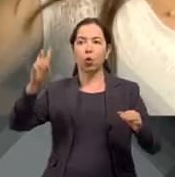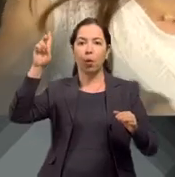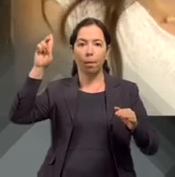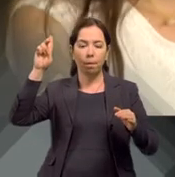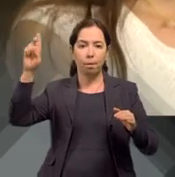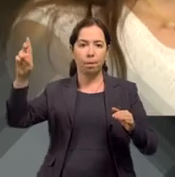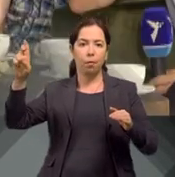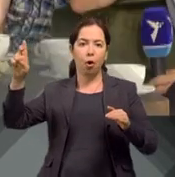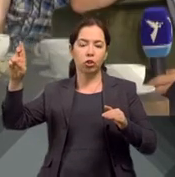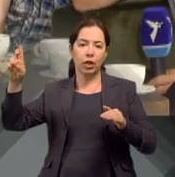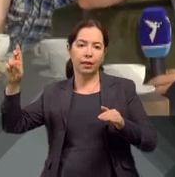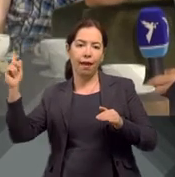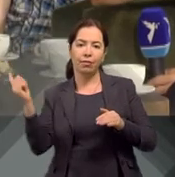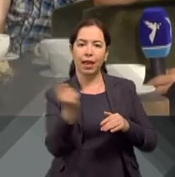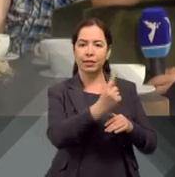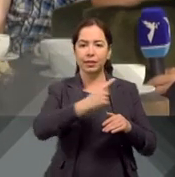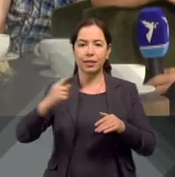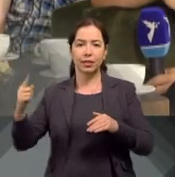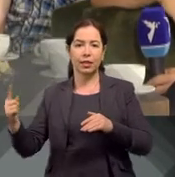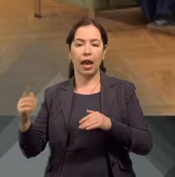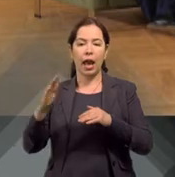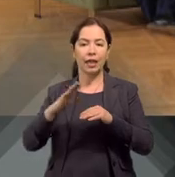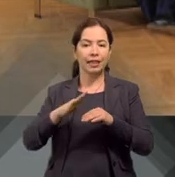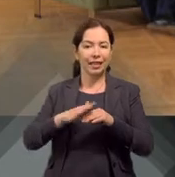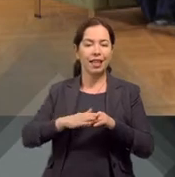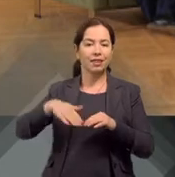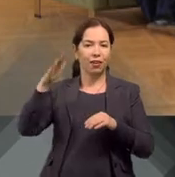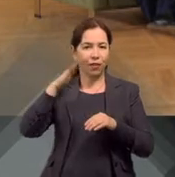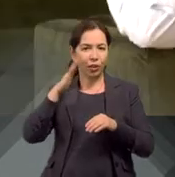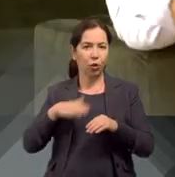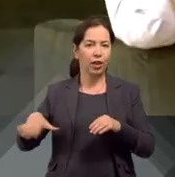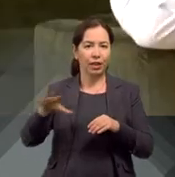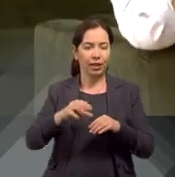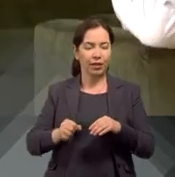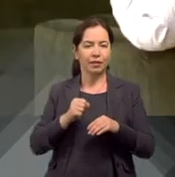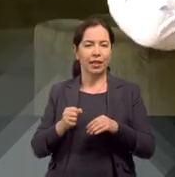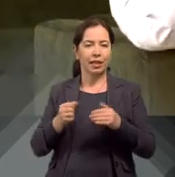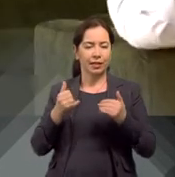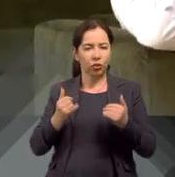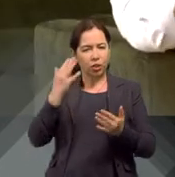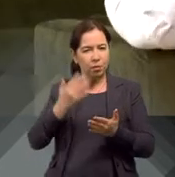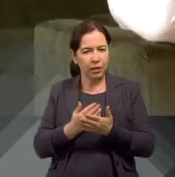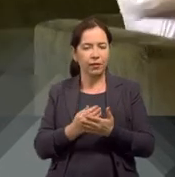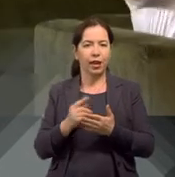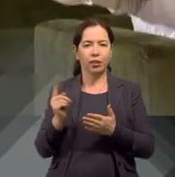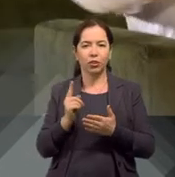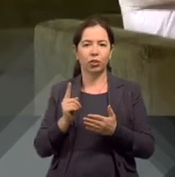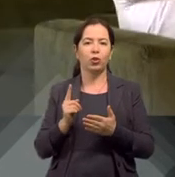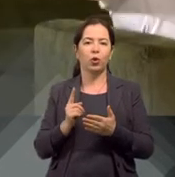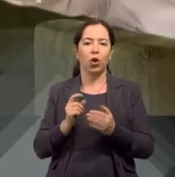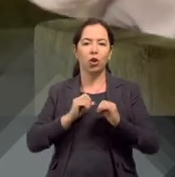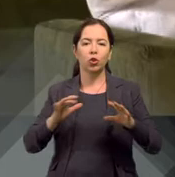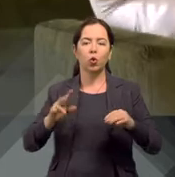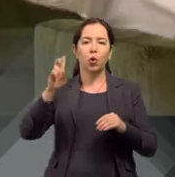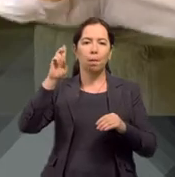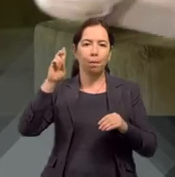человек представляет себе движение, которое совершают первоклассники на переменке. Вот так вот показывают руками, когда говорят о том, что